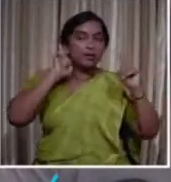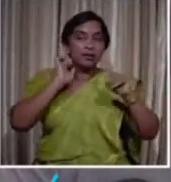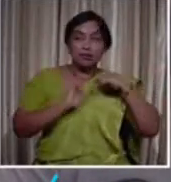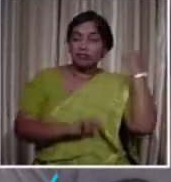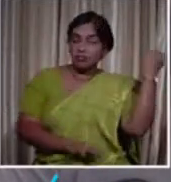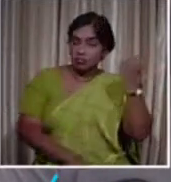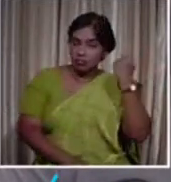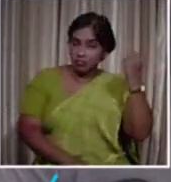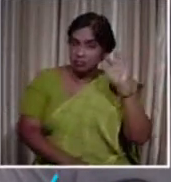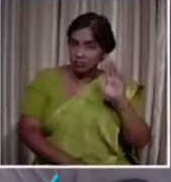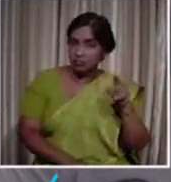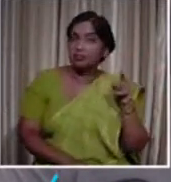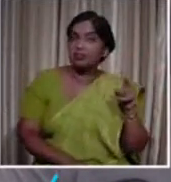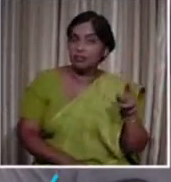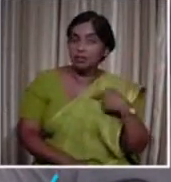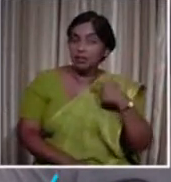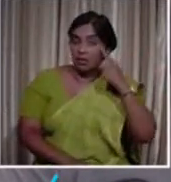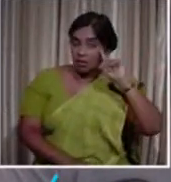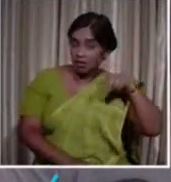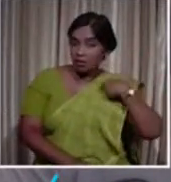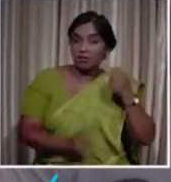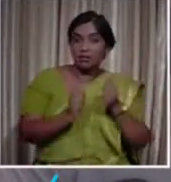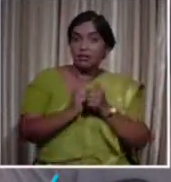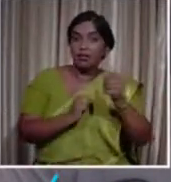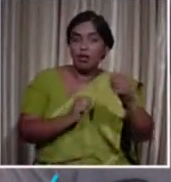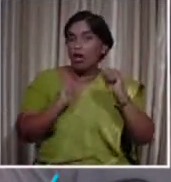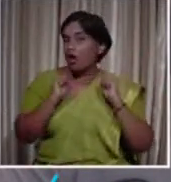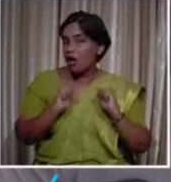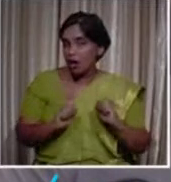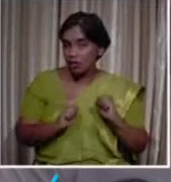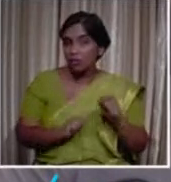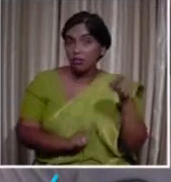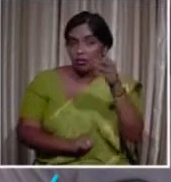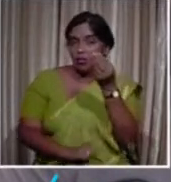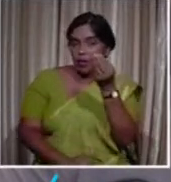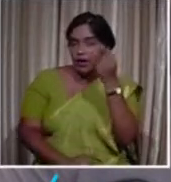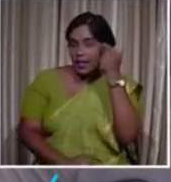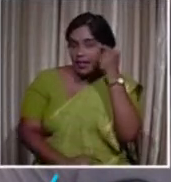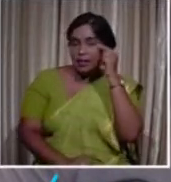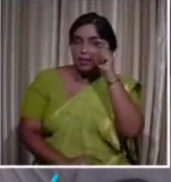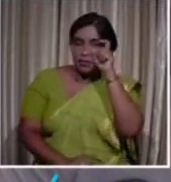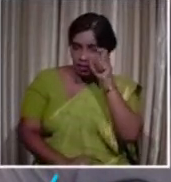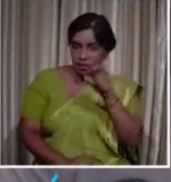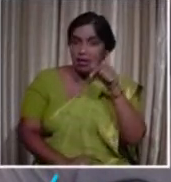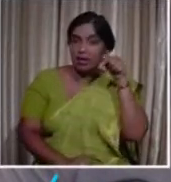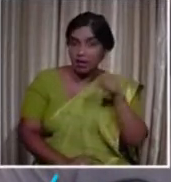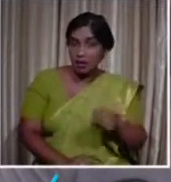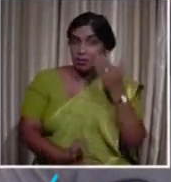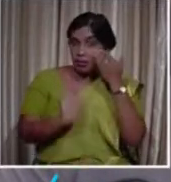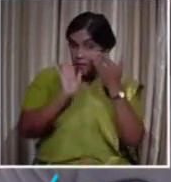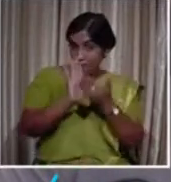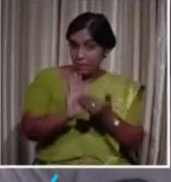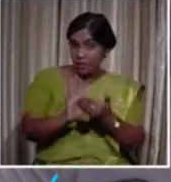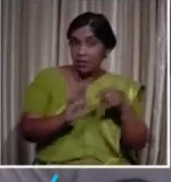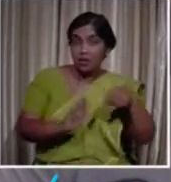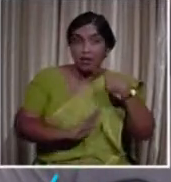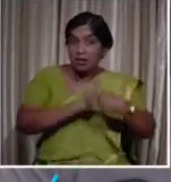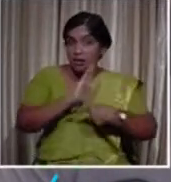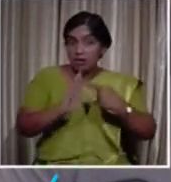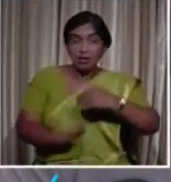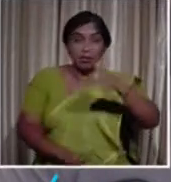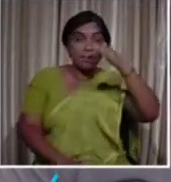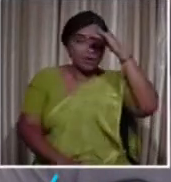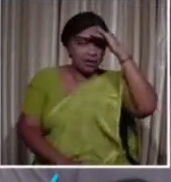කර අභිමතාර්ථය ඉටු කරගන්නේ කොහොමද කියන එක ඔබතුමා පොඩ්ඩක් හිතලා බලන්න. අද පෙන්වුවේ මේ රටේ